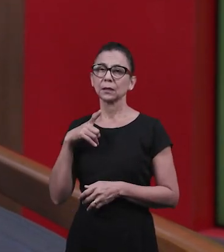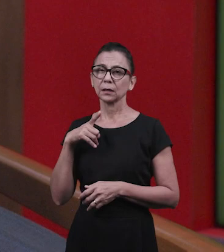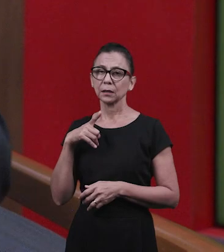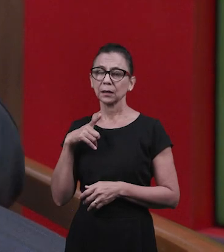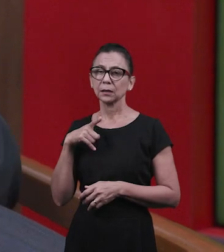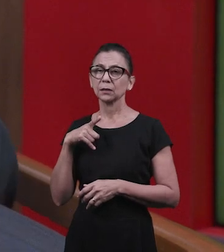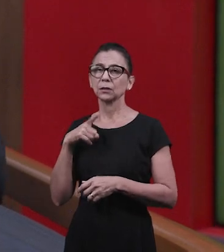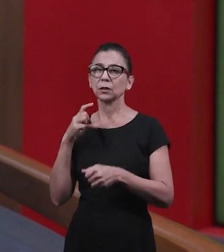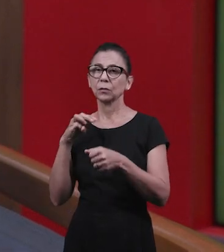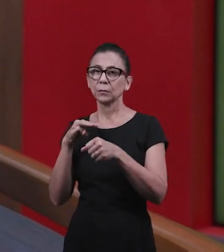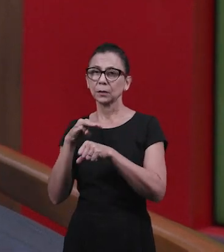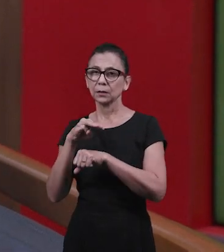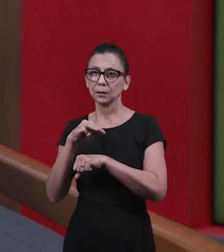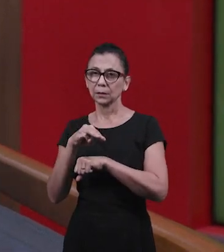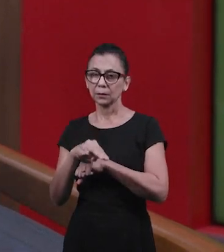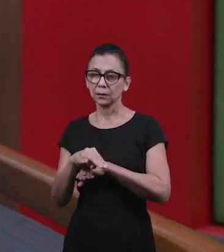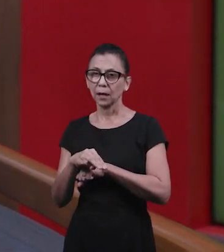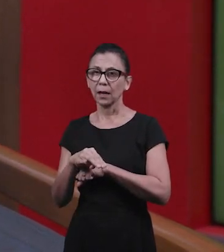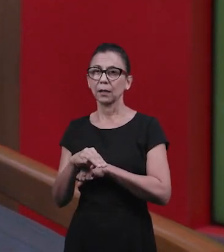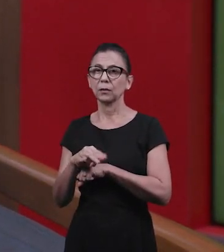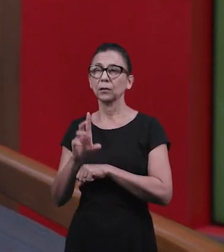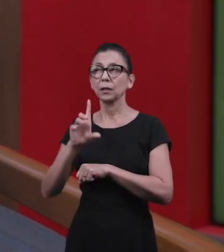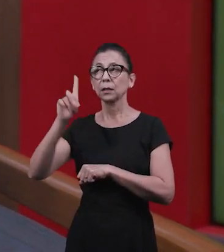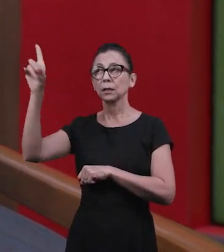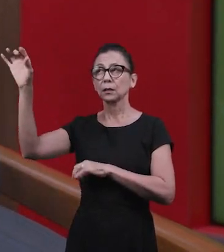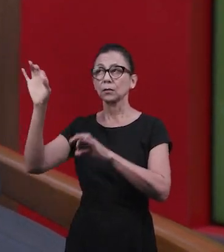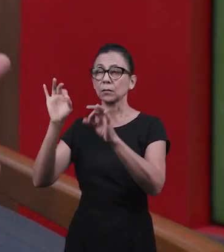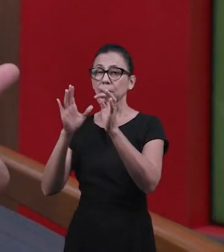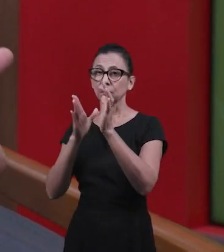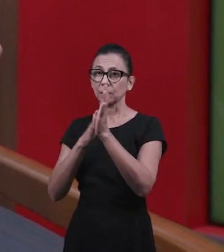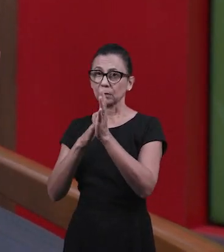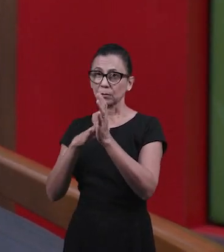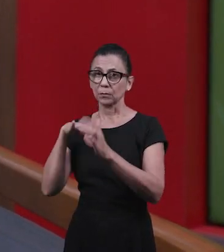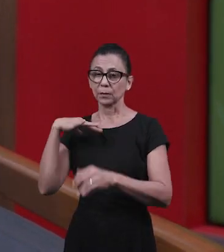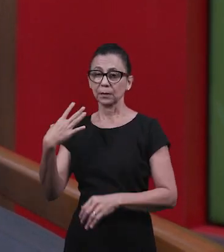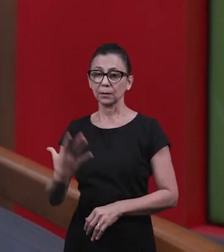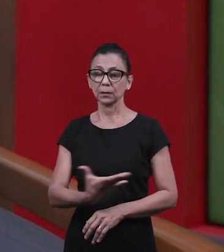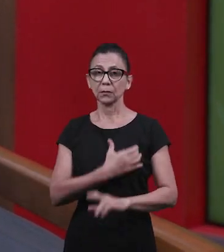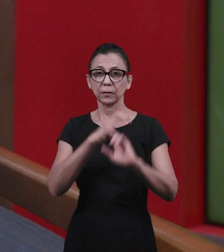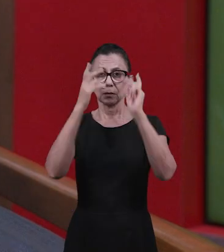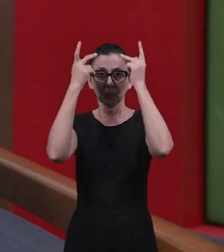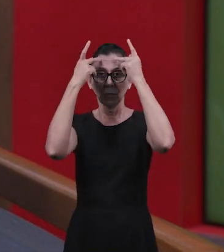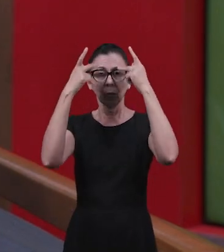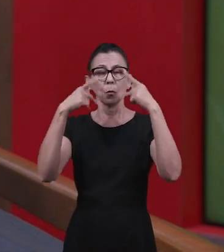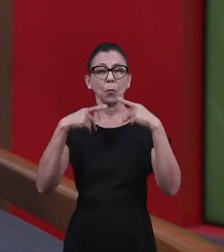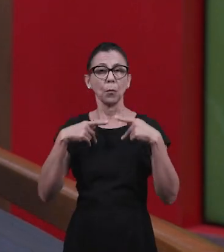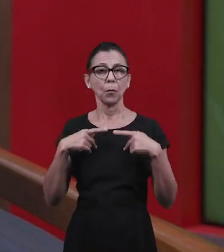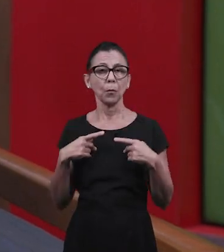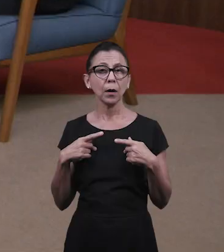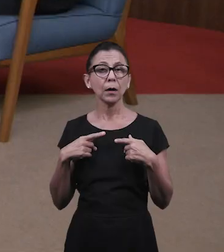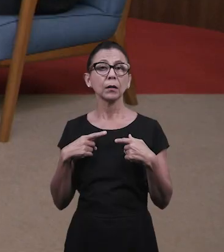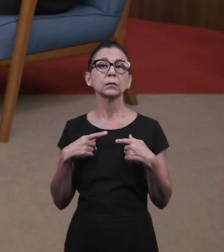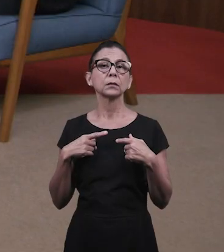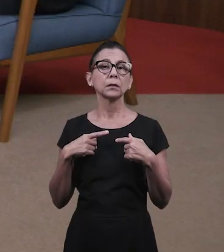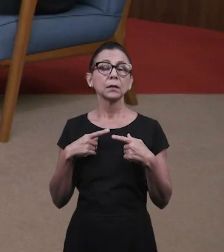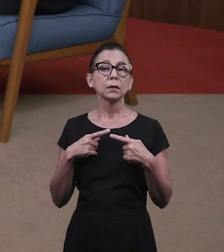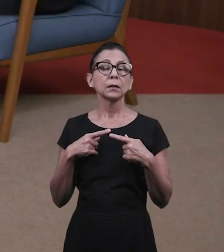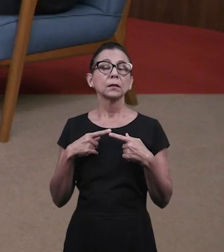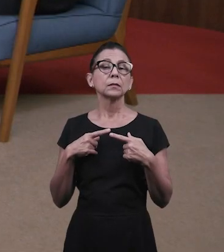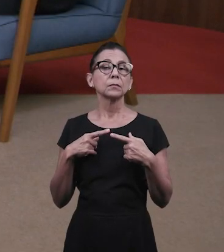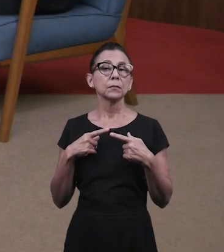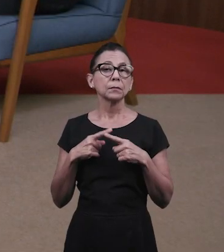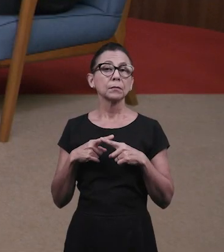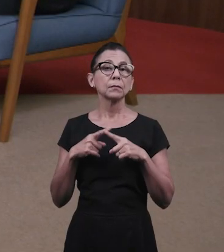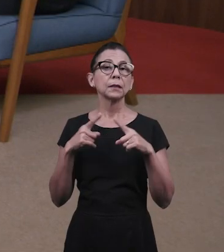ministère, un projet pour le rachat et salut de l'homme, mais depuis le début, je veux